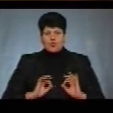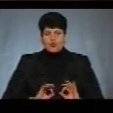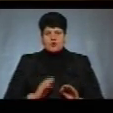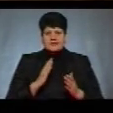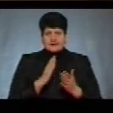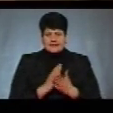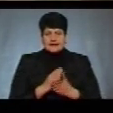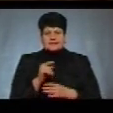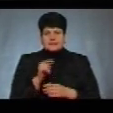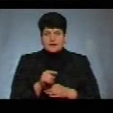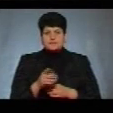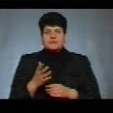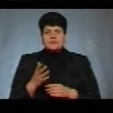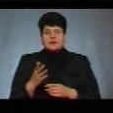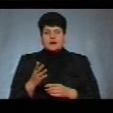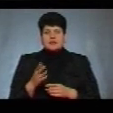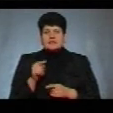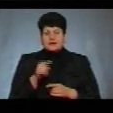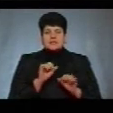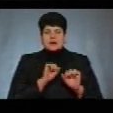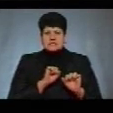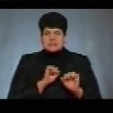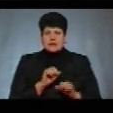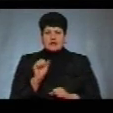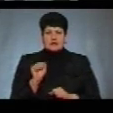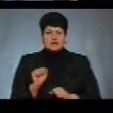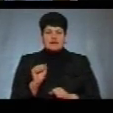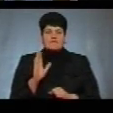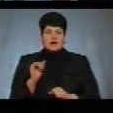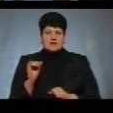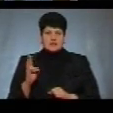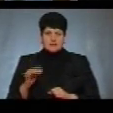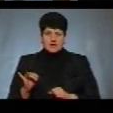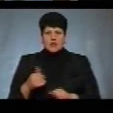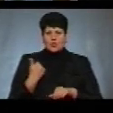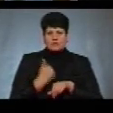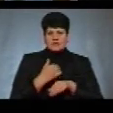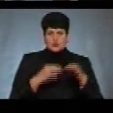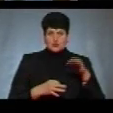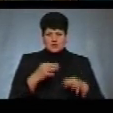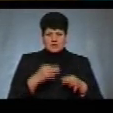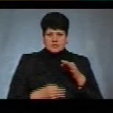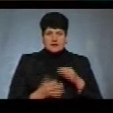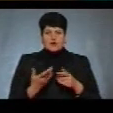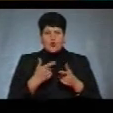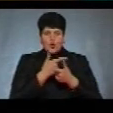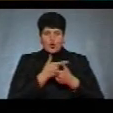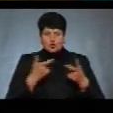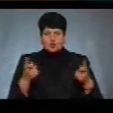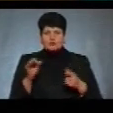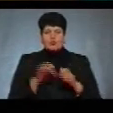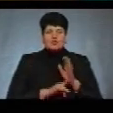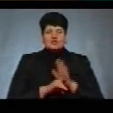вдова загиблого Наталія Ващенко та її захисник Андрій Войнарський. Головуючий суддя Сергій Кунцьо оголошує про